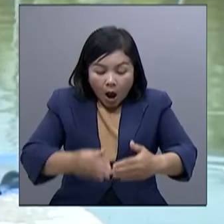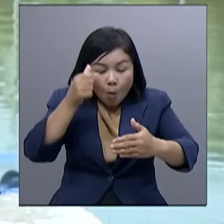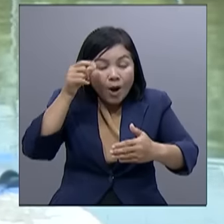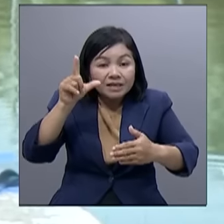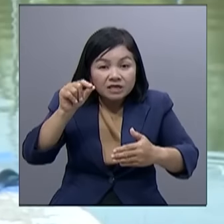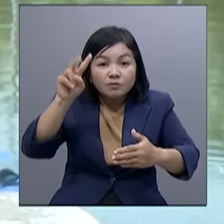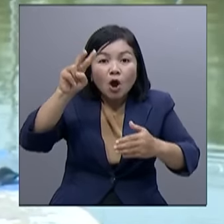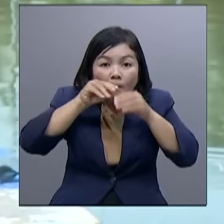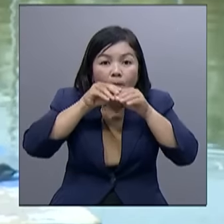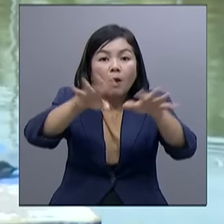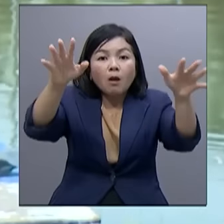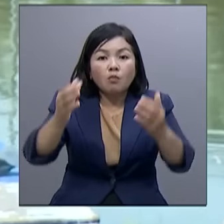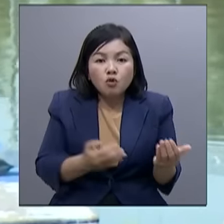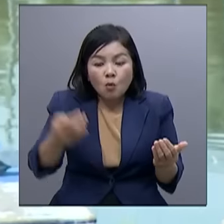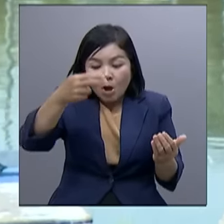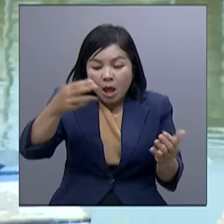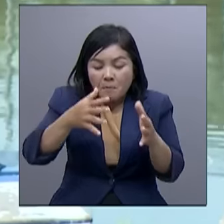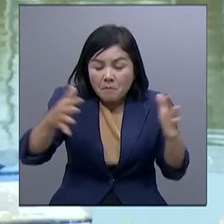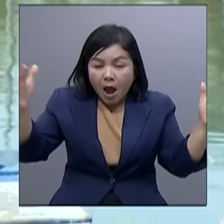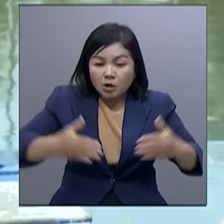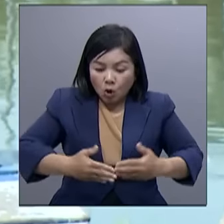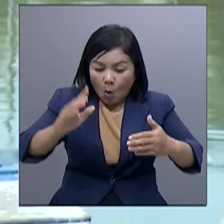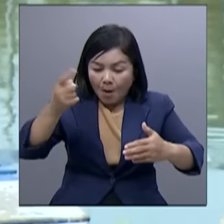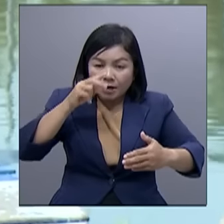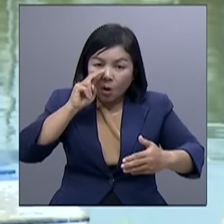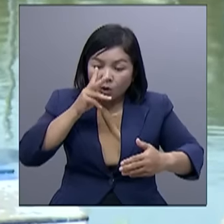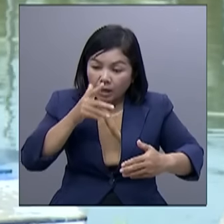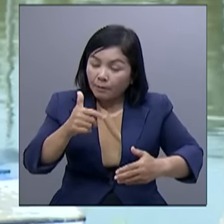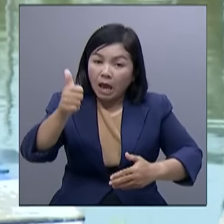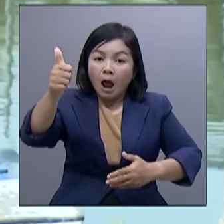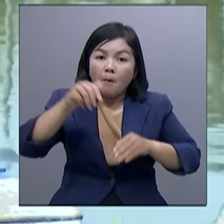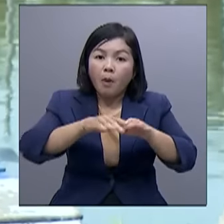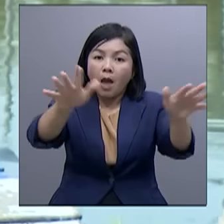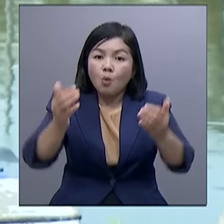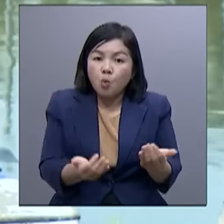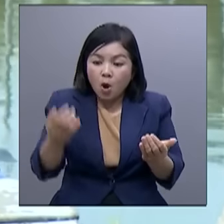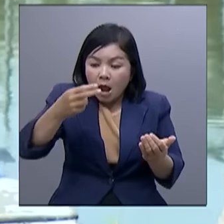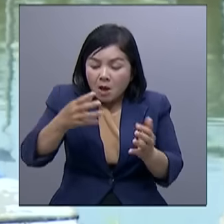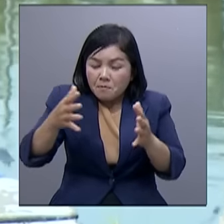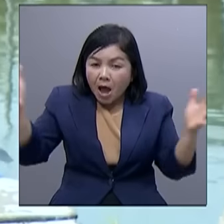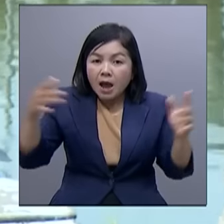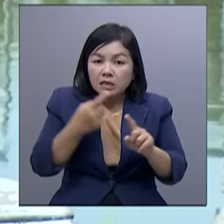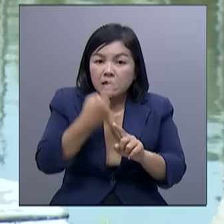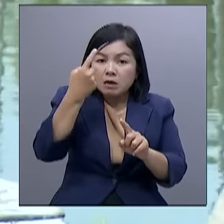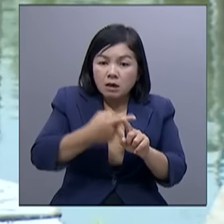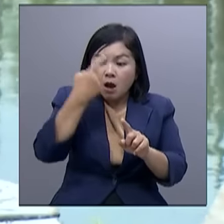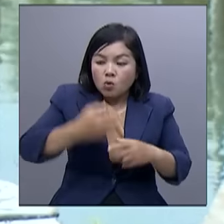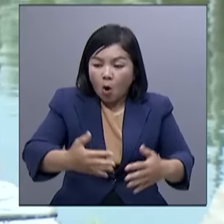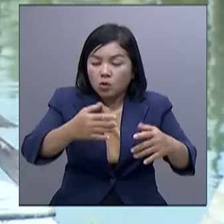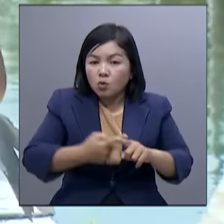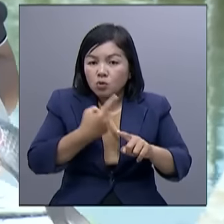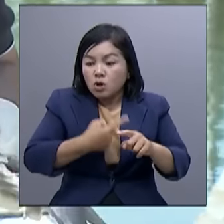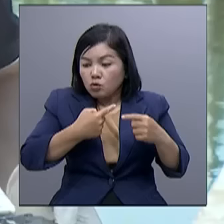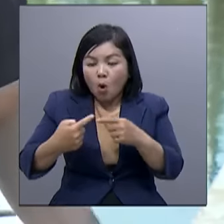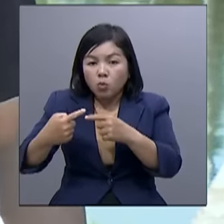แล้วก็สามารถที่จะตั้งท้องได้ใหม่ทันทีเท่ากับว่าสามารถที่จะแพร่พันธุ์นะครับได้เดือนต่อเดือนเลยคุณผู้ชมครับวันนี้